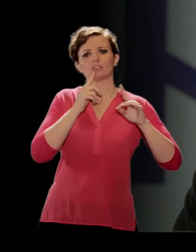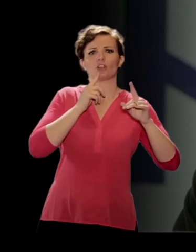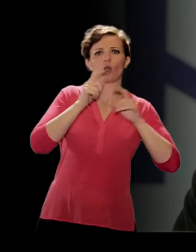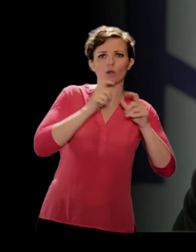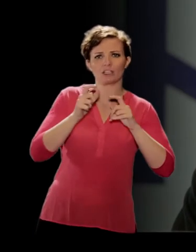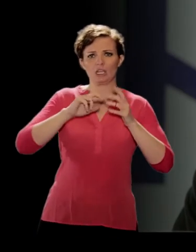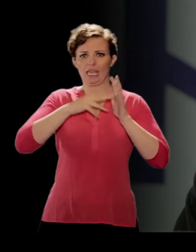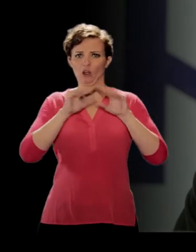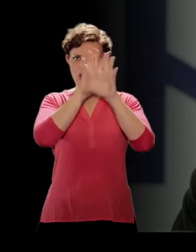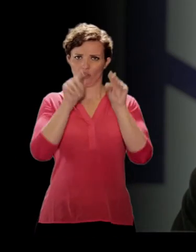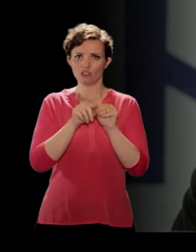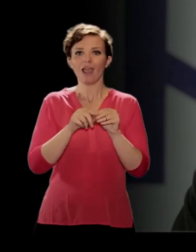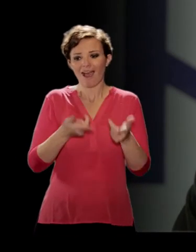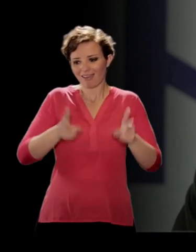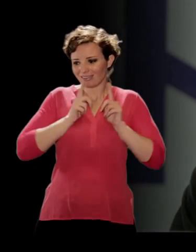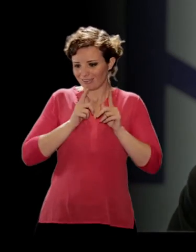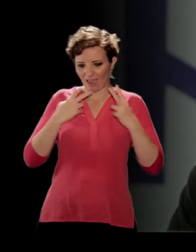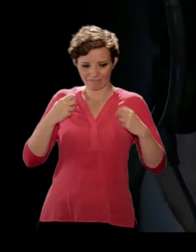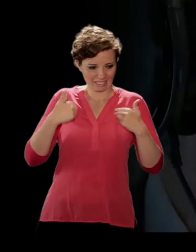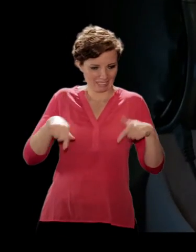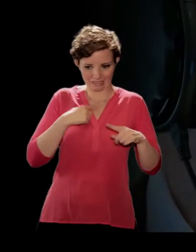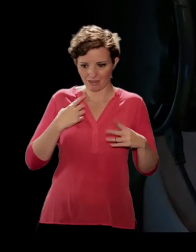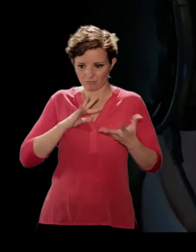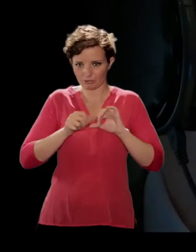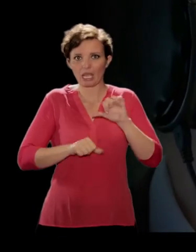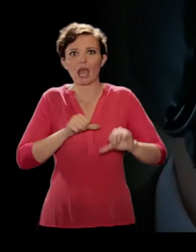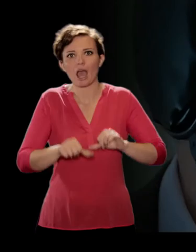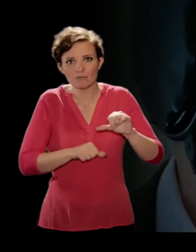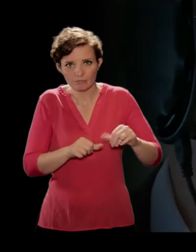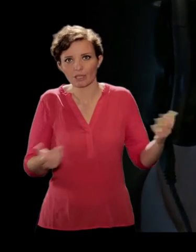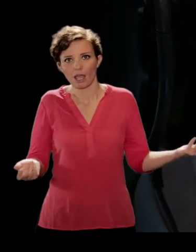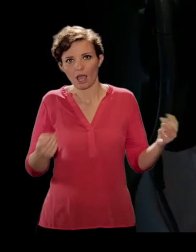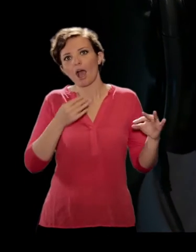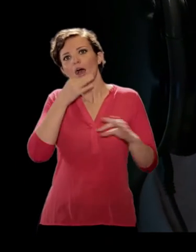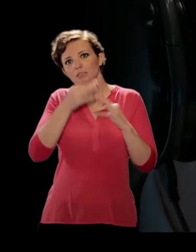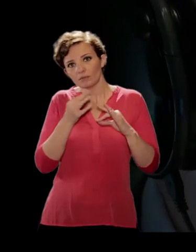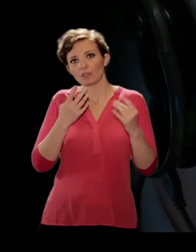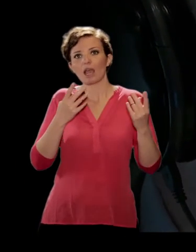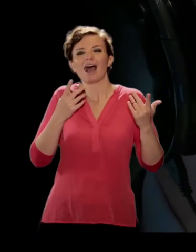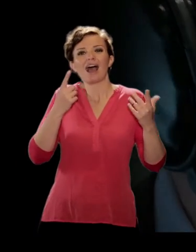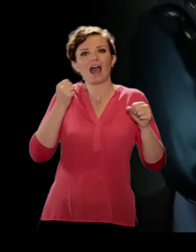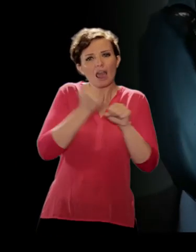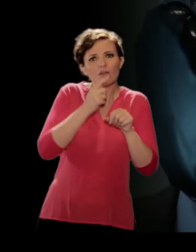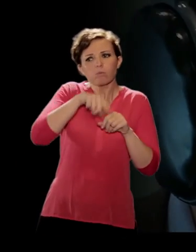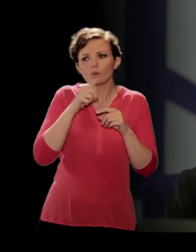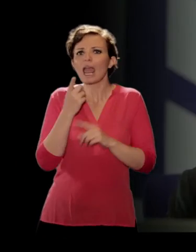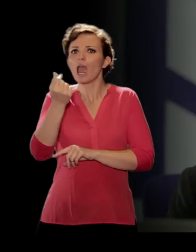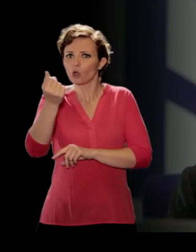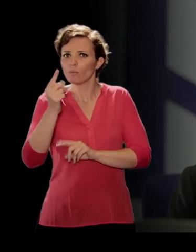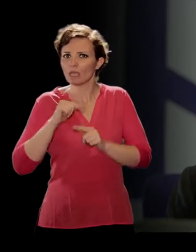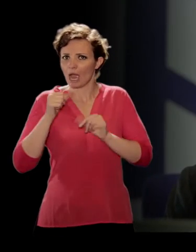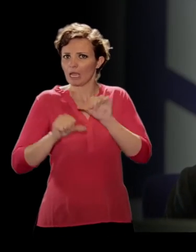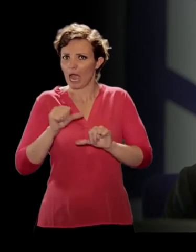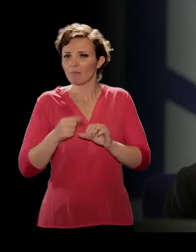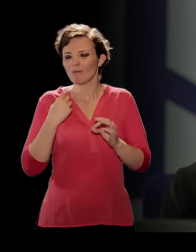sta cambiando il nostro modo di vivere, di operare, ma soprattutto lo cambia anche in termini economici. Le